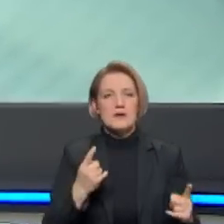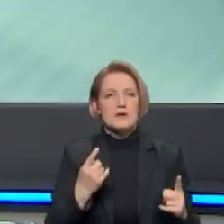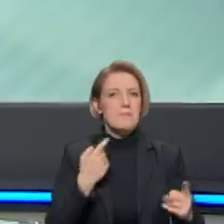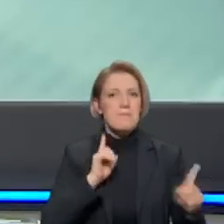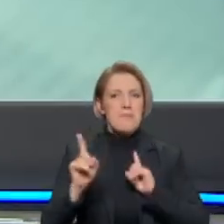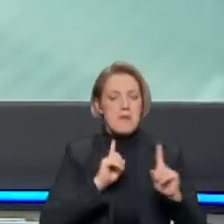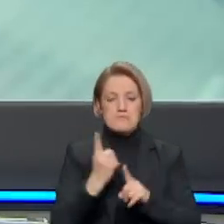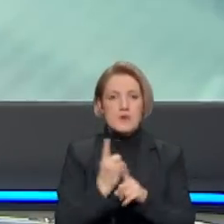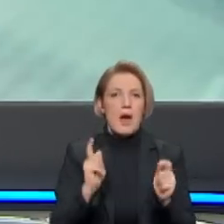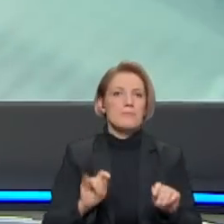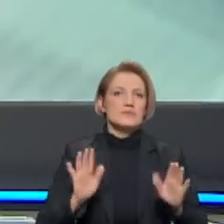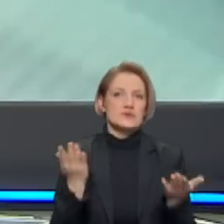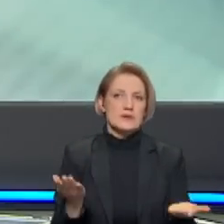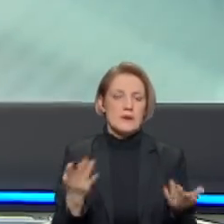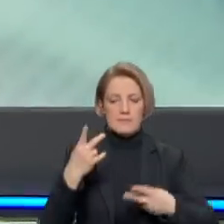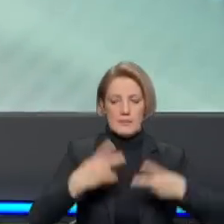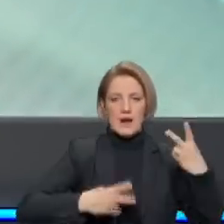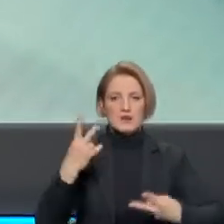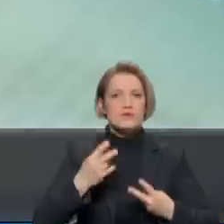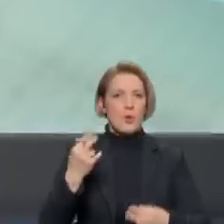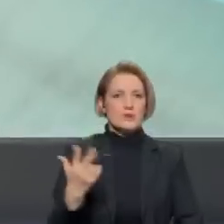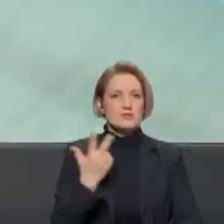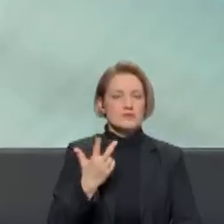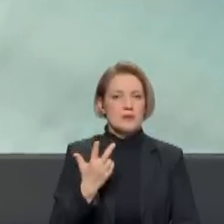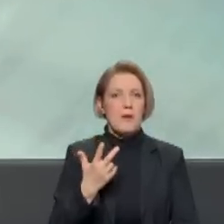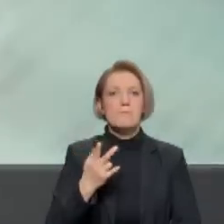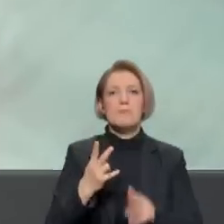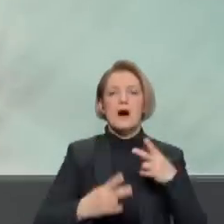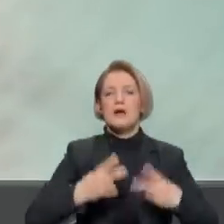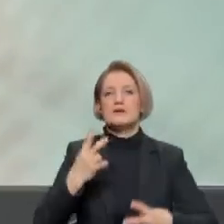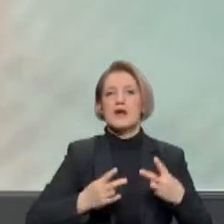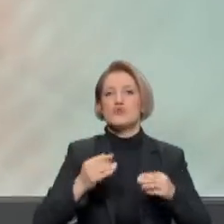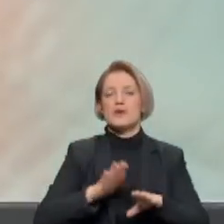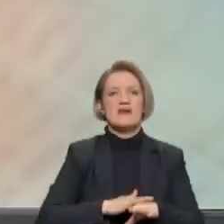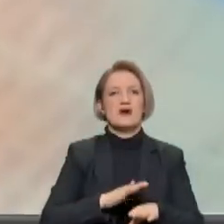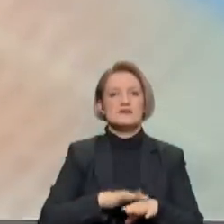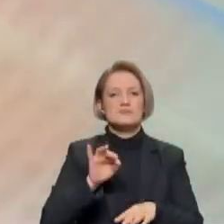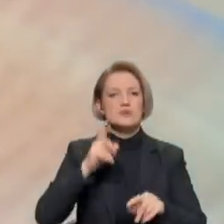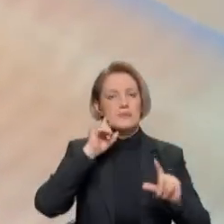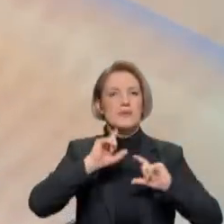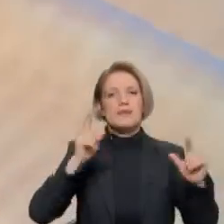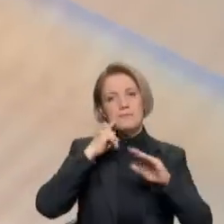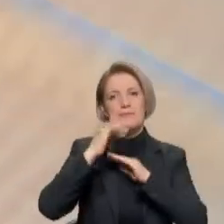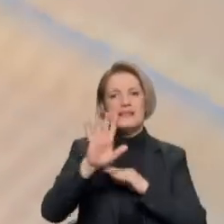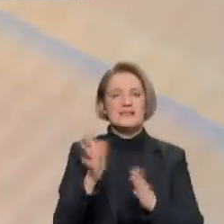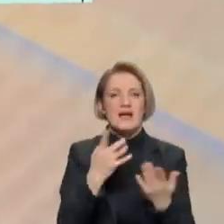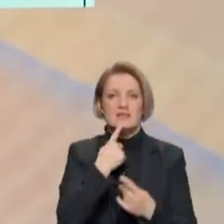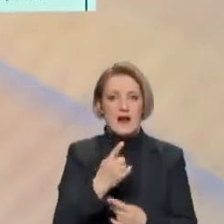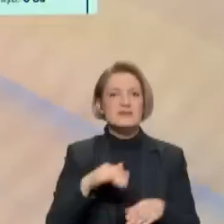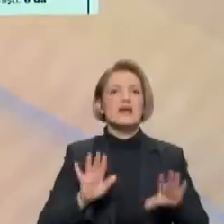harekete geçmemişti. Bazen çok hızlı, bazen çok yavaş ve bugün başlığımız millet ne der değil